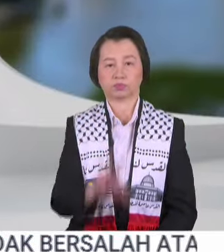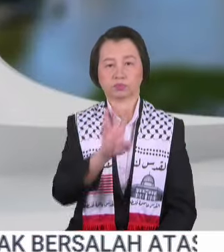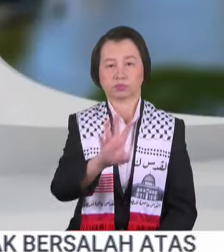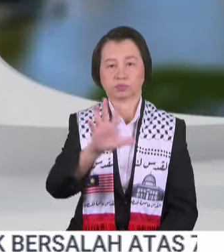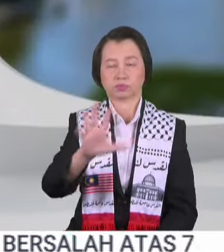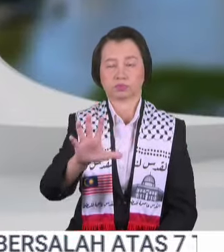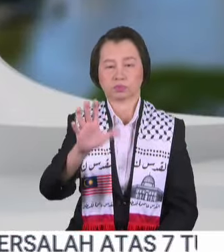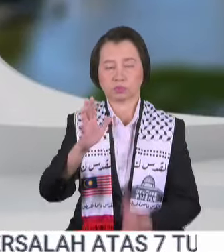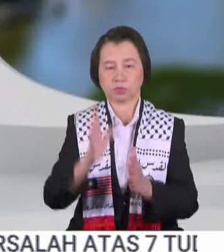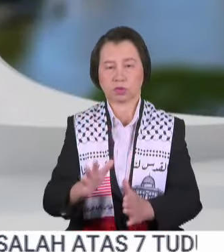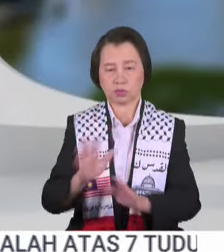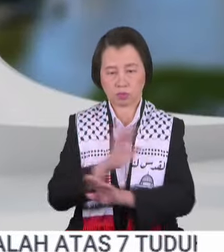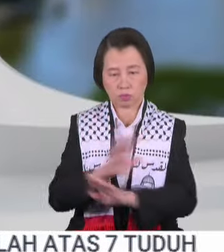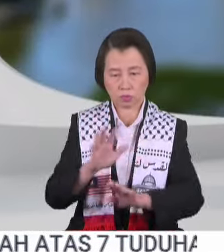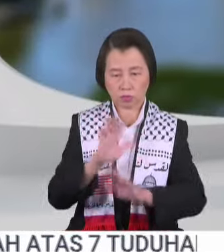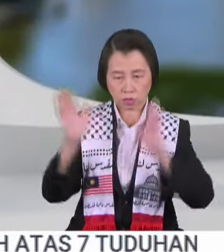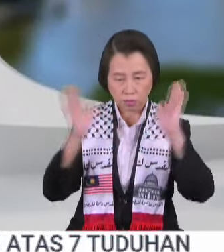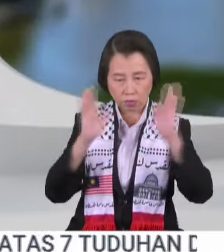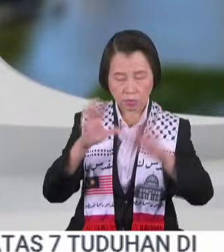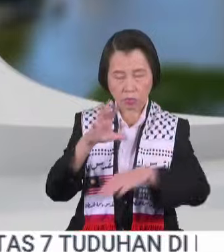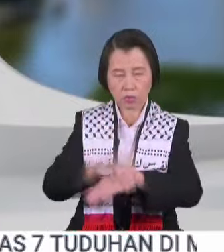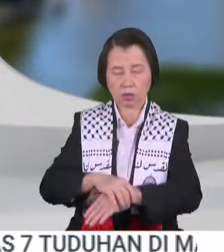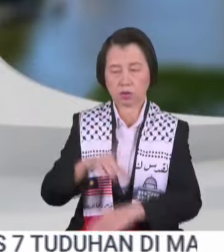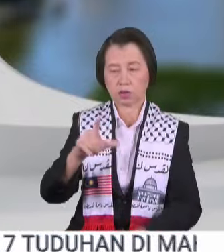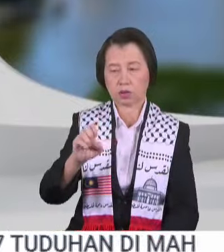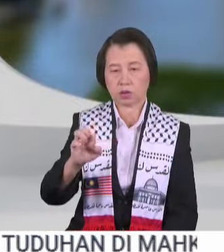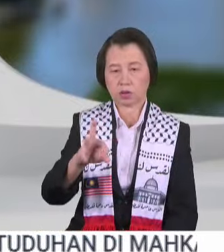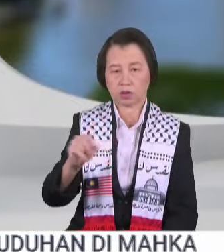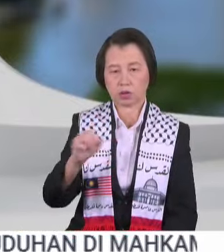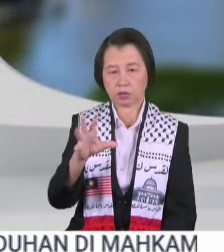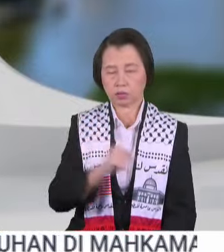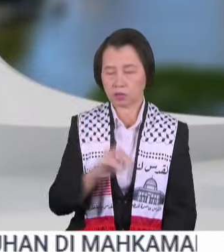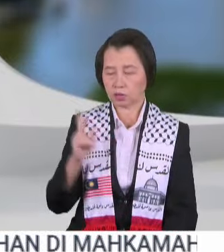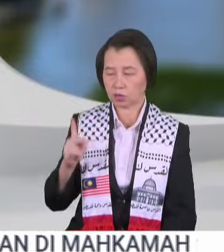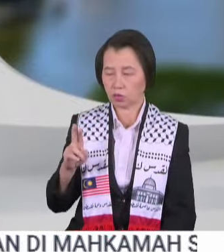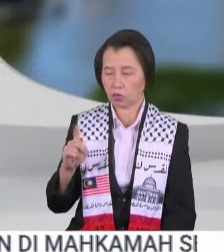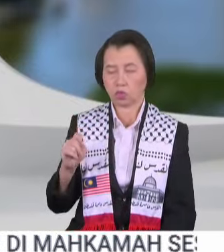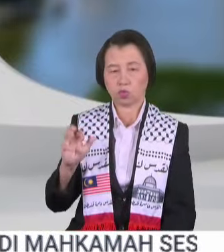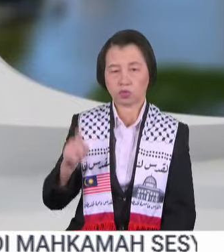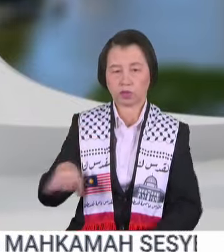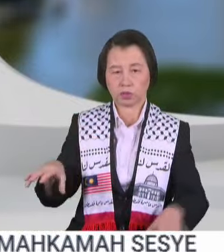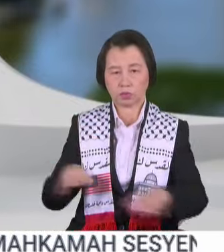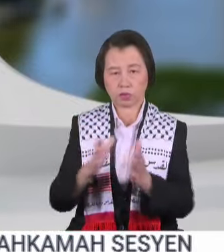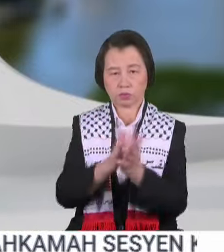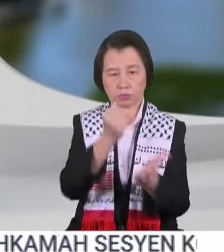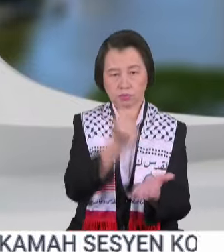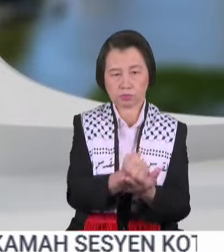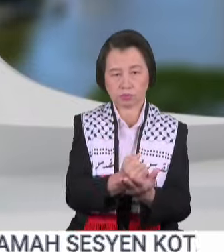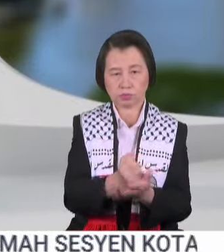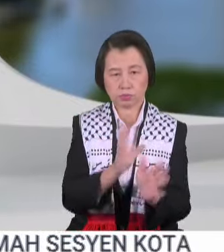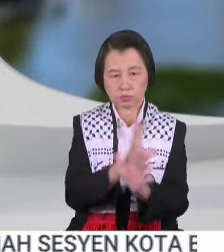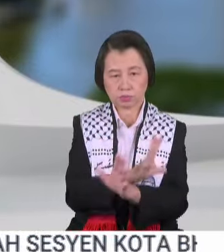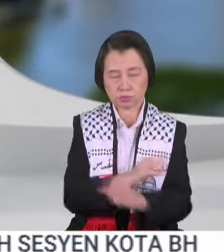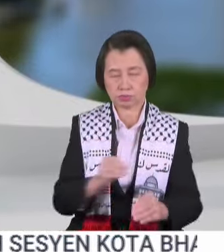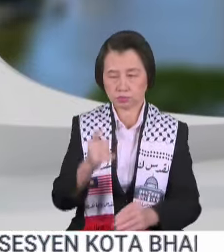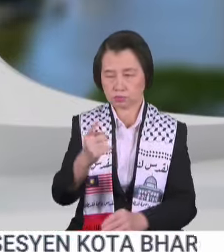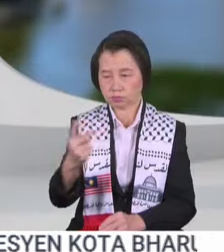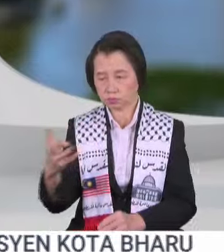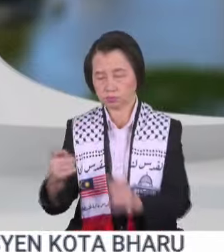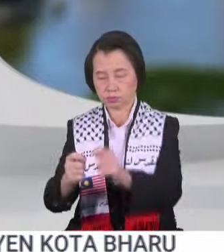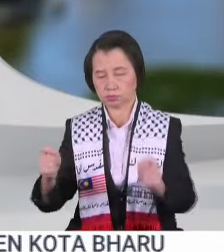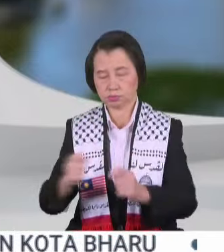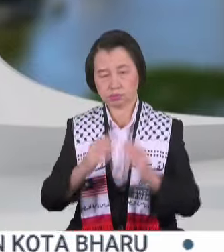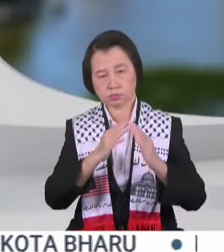45 warga asing ditahan menerusi op selera dan op kutip yang dijalankan Jabatan Imigresen Sarawak ke atas beberapa lokasi di